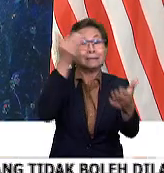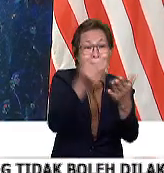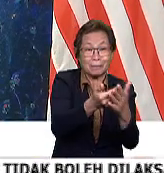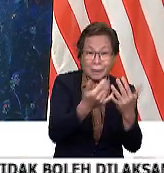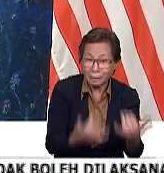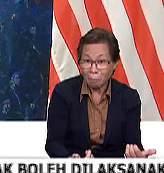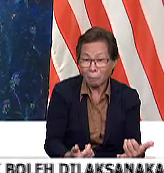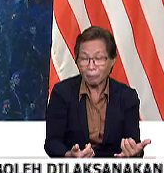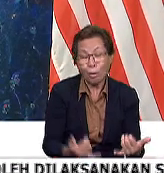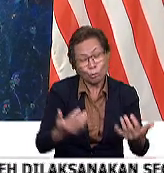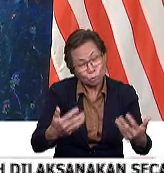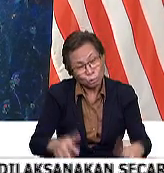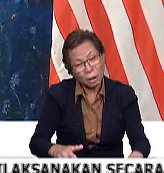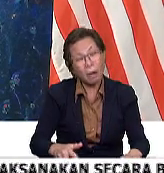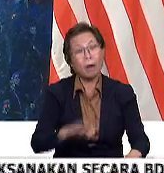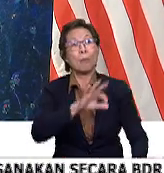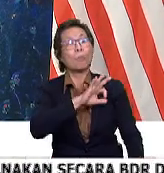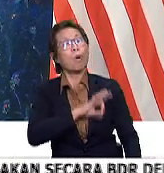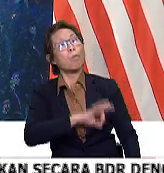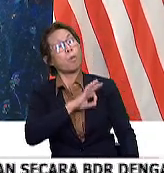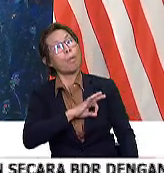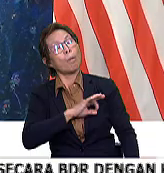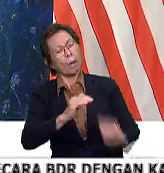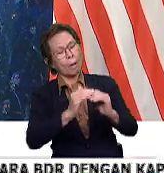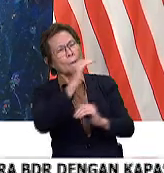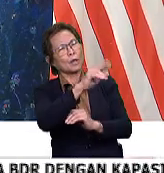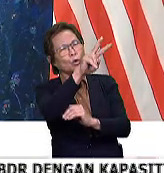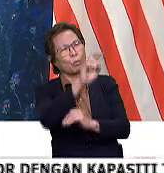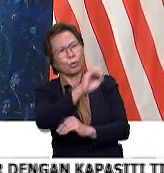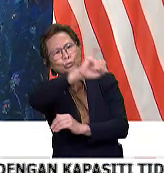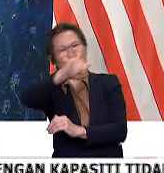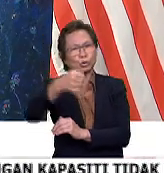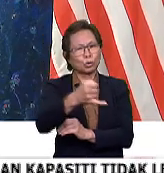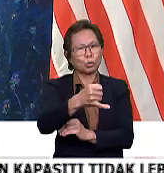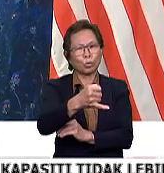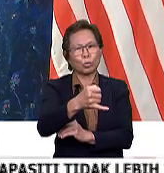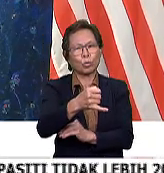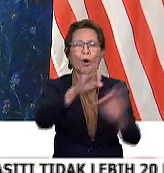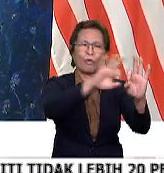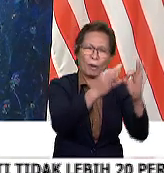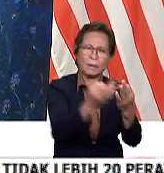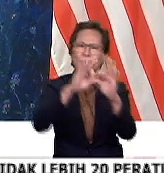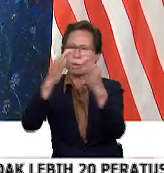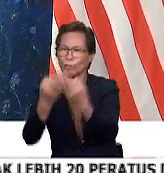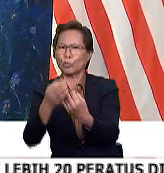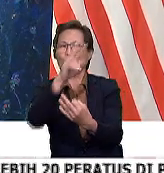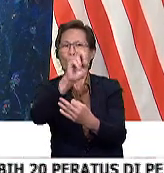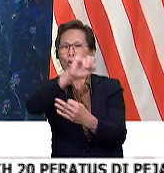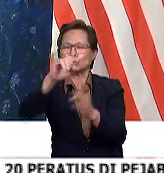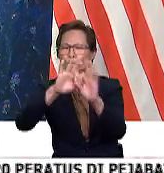kini telah memanfaatkan lebih 20 juta ahli isi rumah